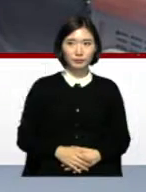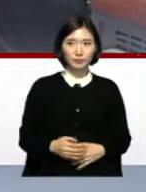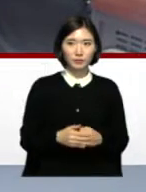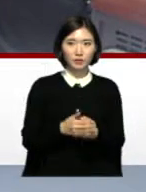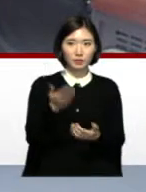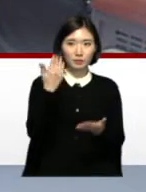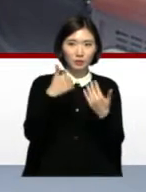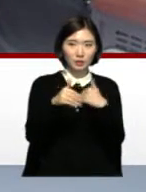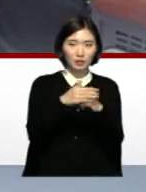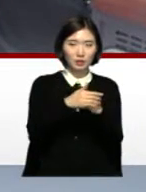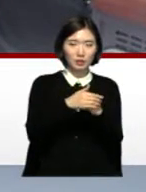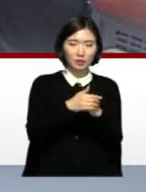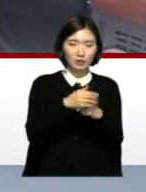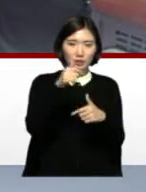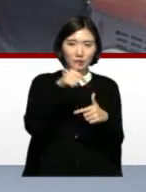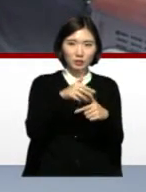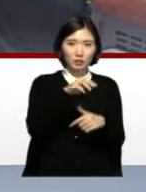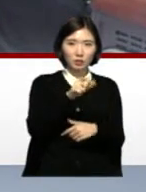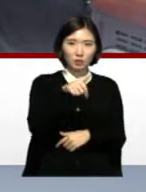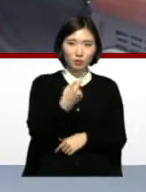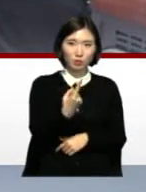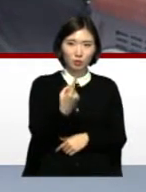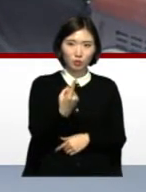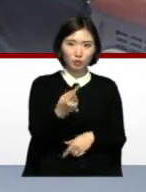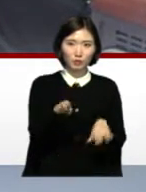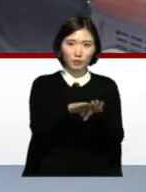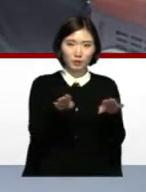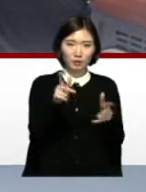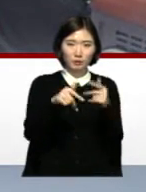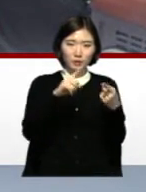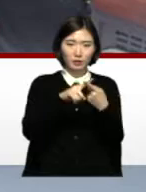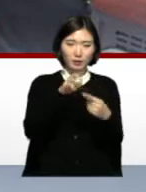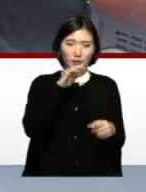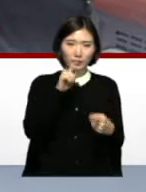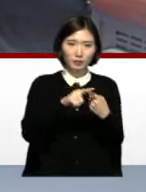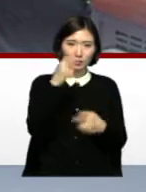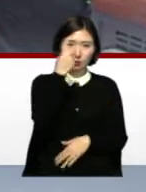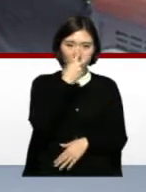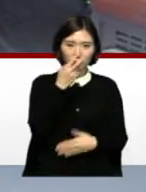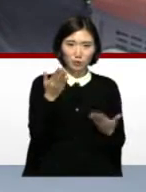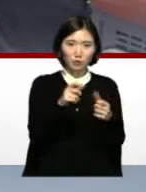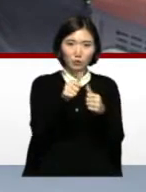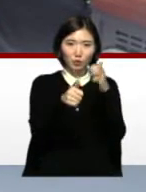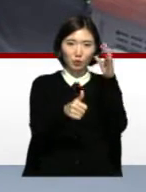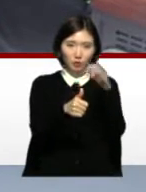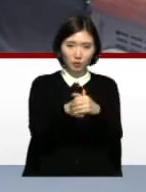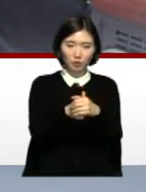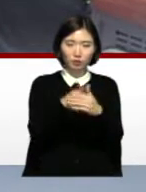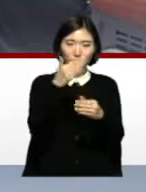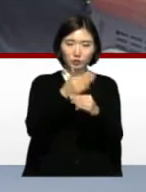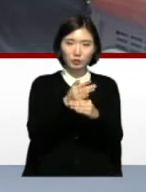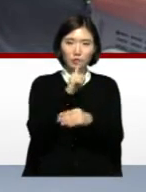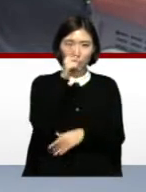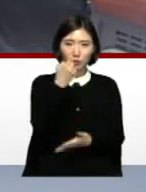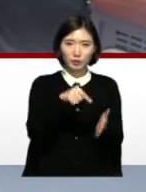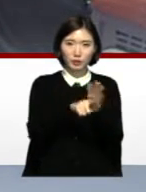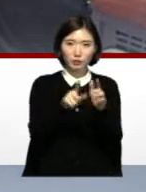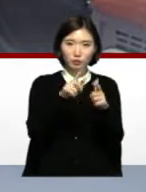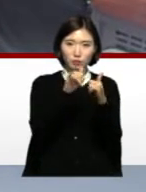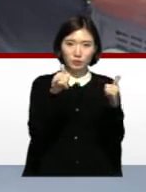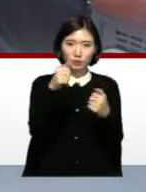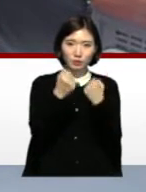지난해 강동구 천호 지하차도의 평면화 사업을 위한 타당성 조사 용역이 진행됐는데요. 그 중간 보고를 위한